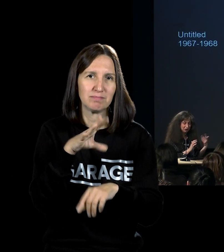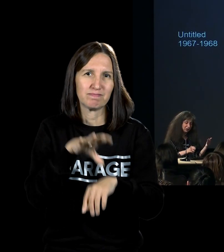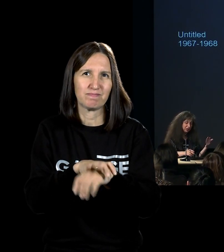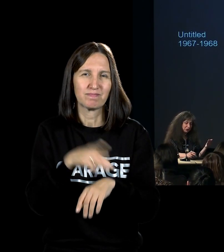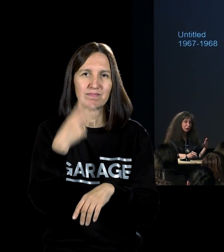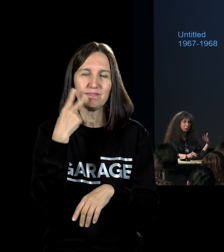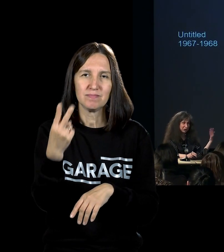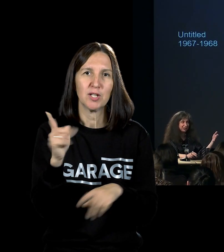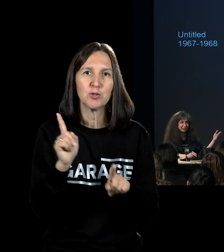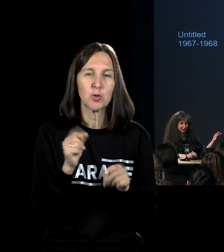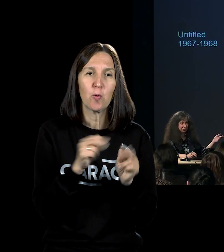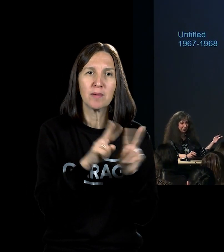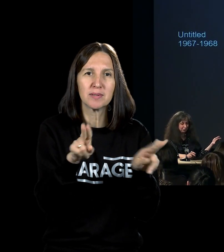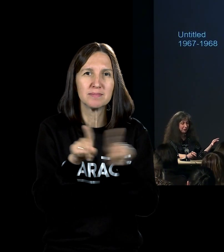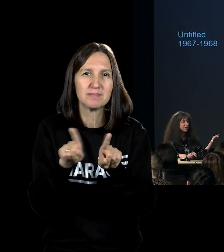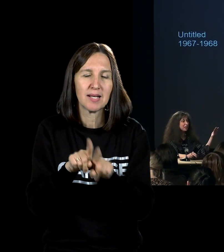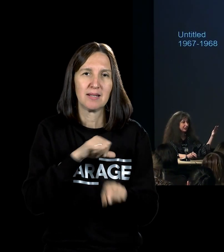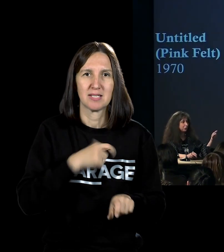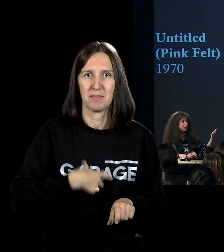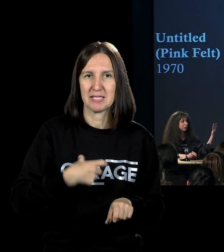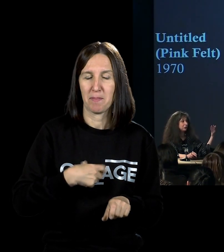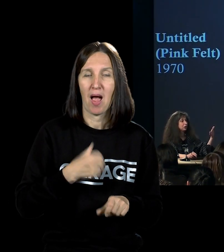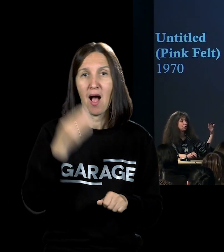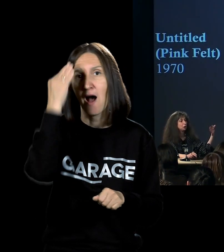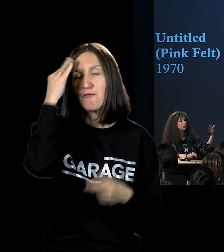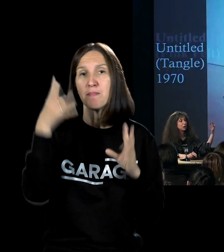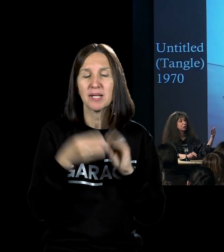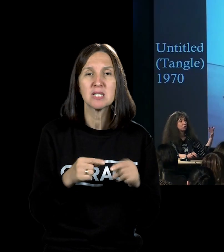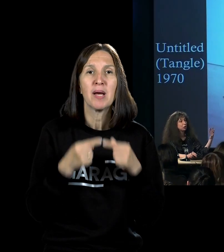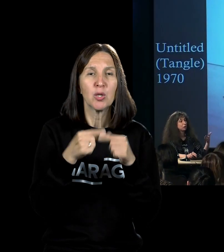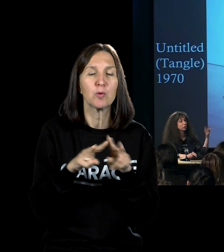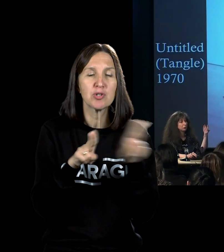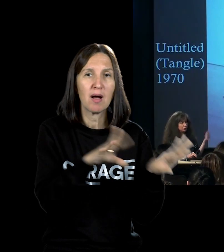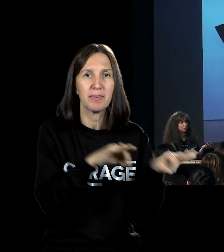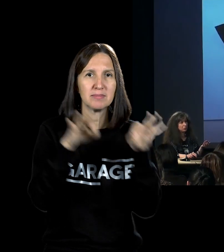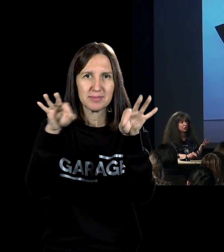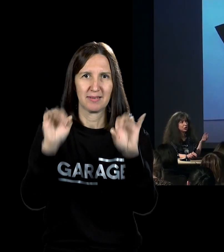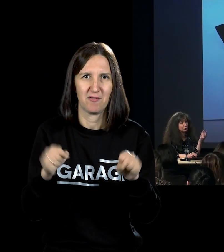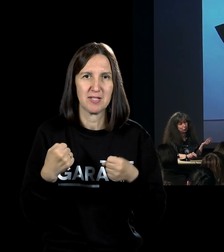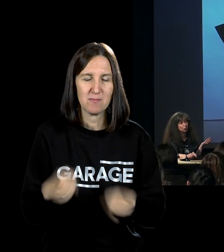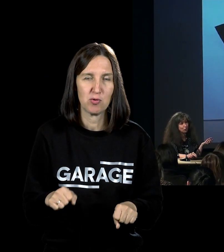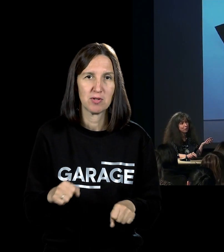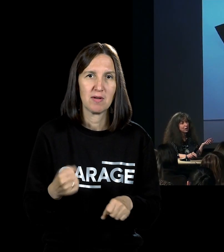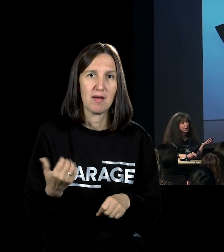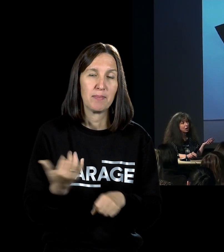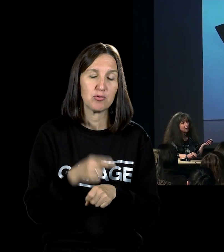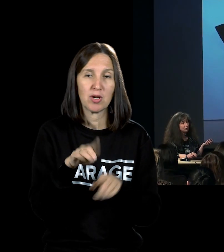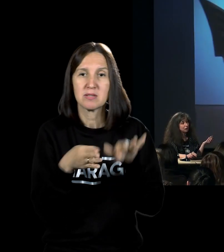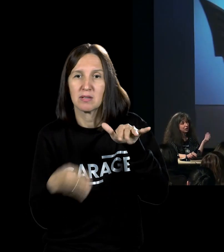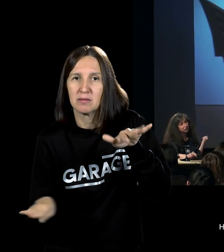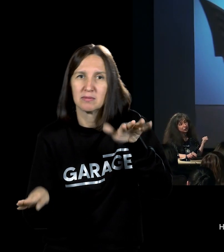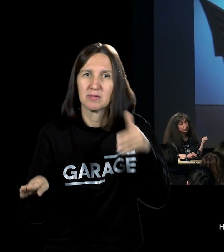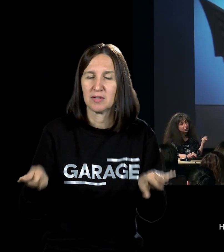эту идею, должны все-таки походить на самих себя, хотя, в принципе, это то, что всегда может лежать по-другому.